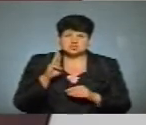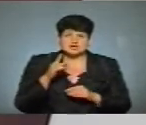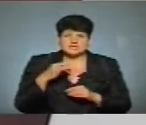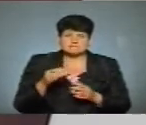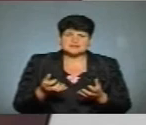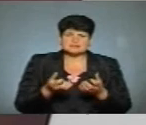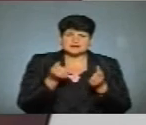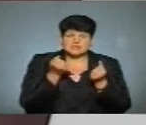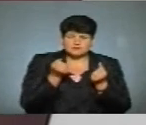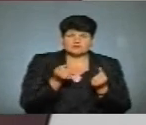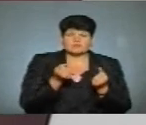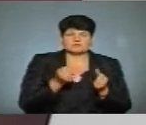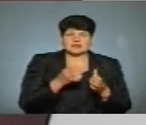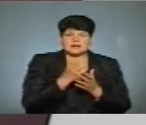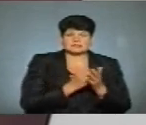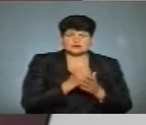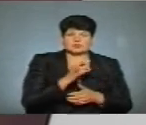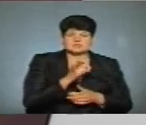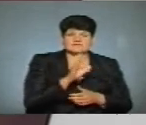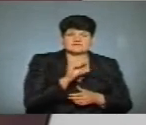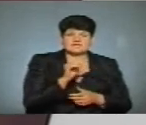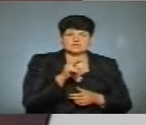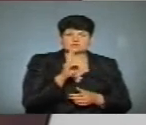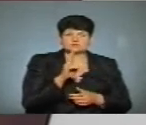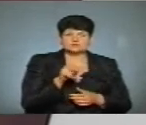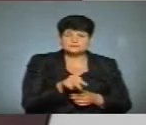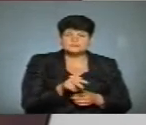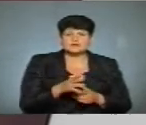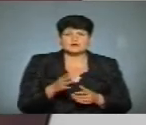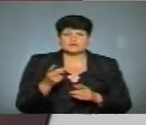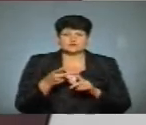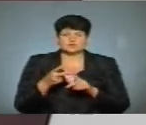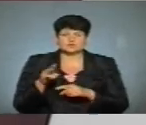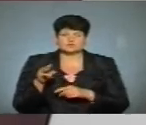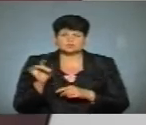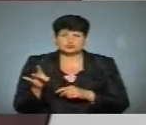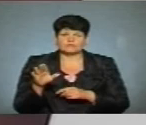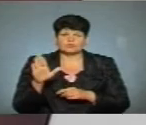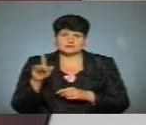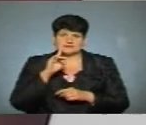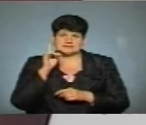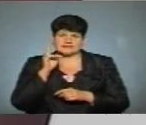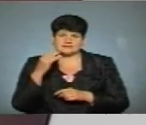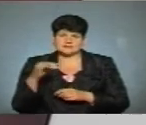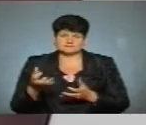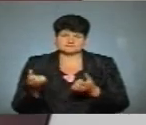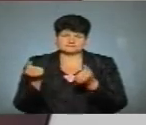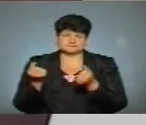підтримував кандидата від опозиційного блоку Олександра Вілкула. У другому турі Шарій підтримав Володимира Зеленського.